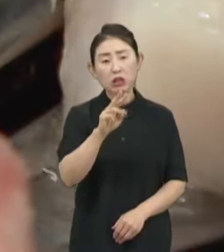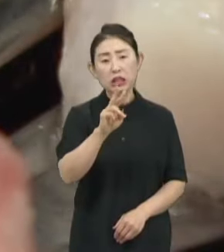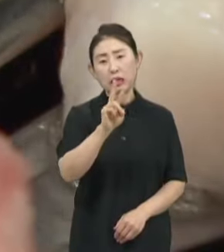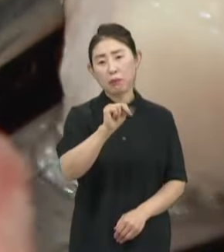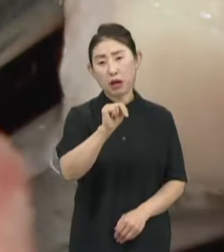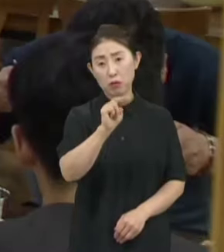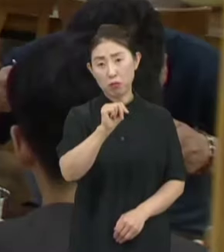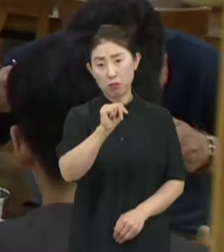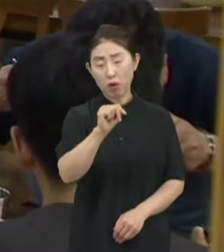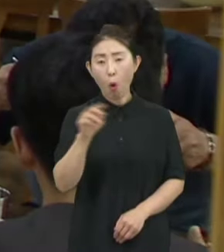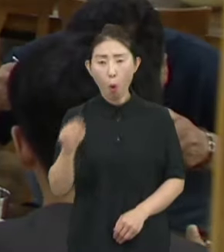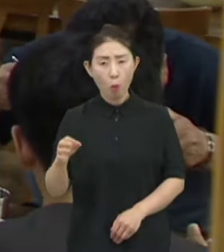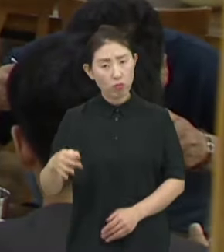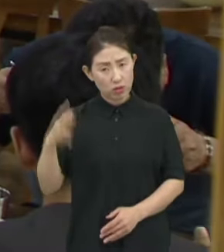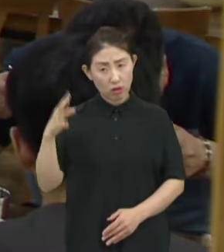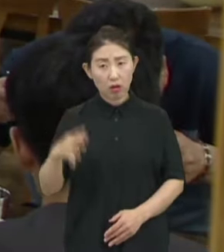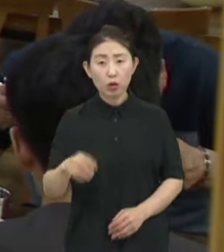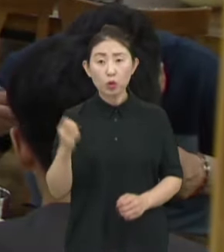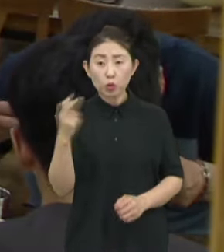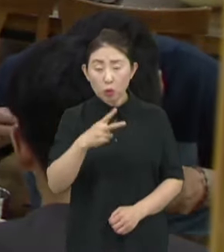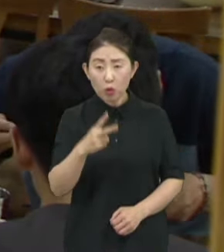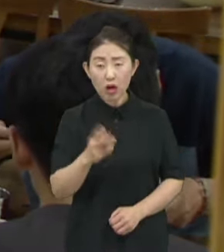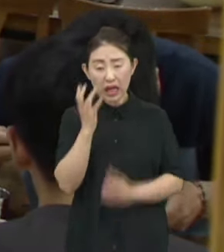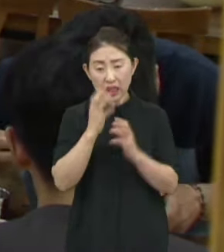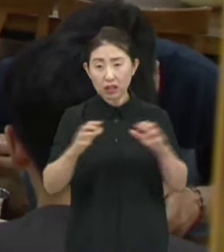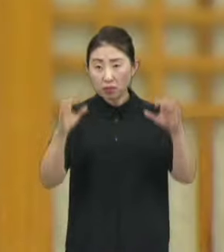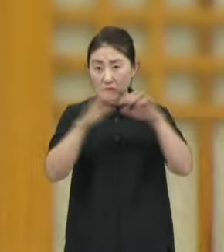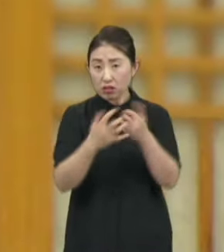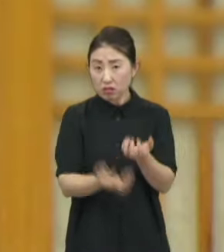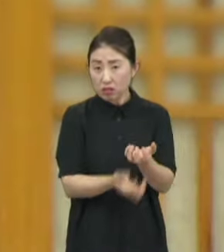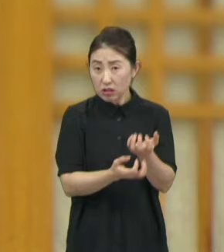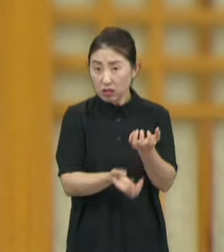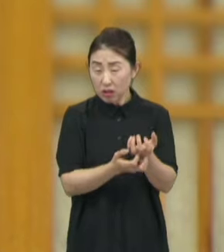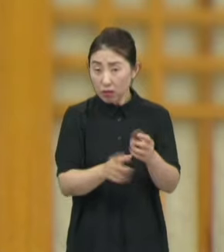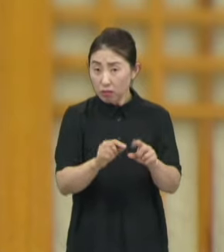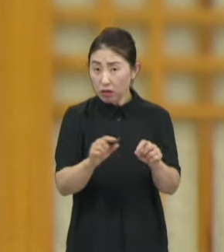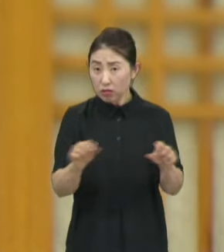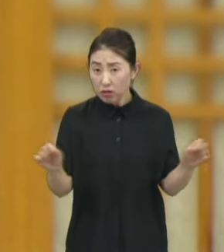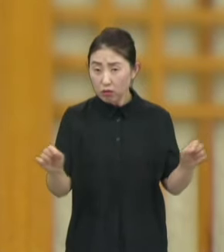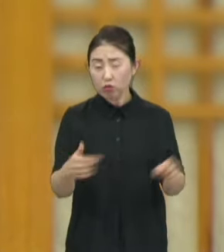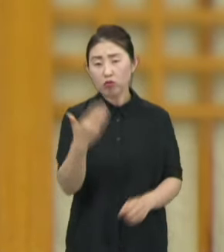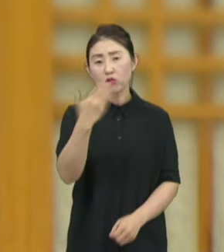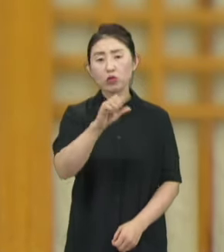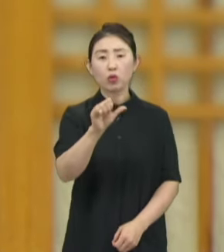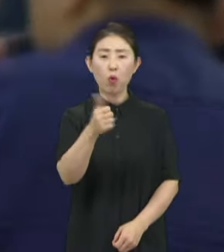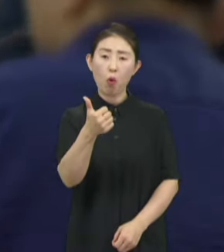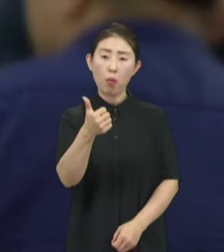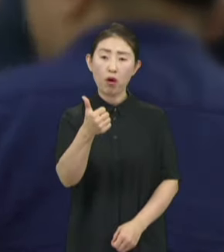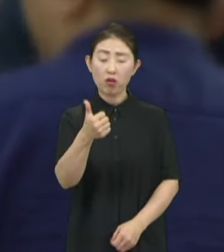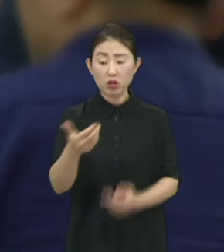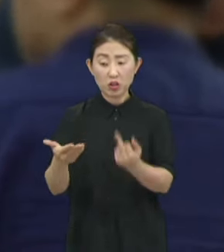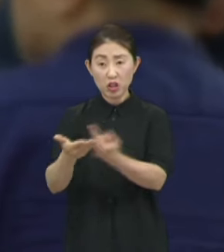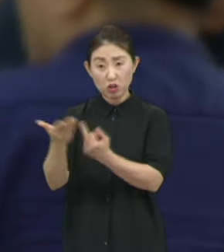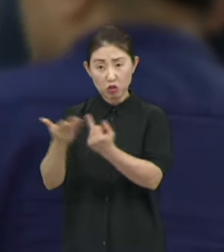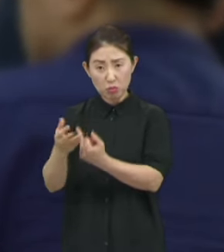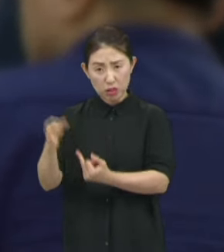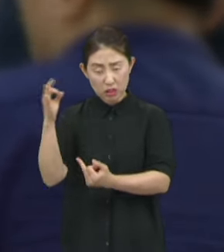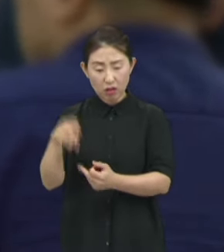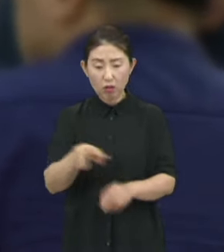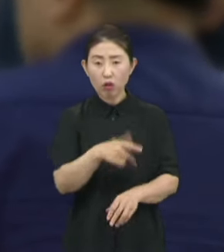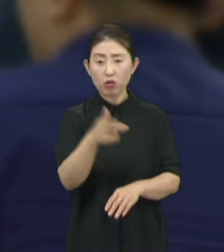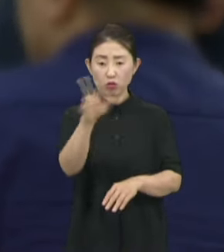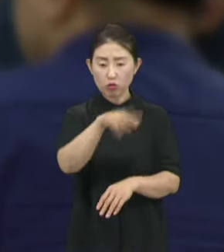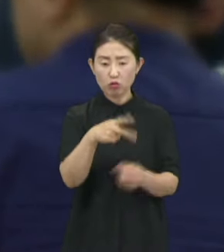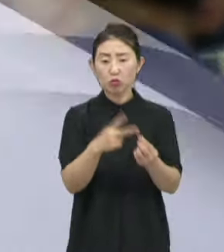번째로 높았고 직장인들의 대표 점심 메뉴인 김치찌개 백반도 9,500원으로 제주에 이어 전국에서 두